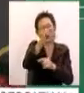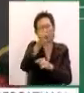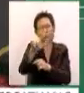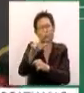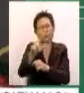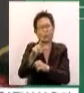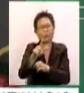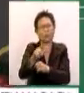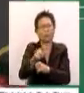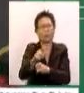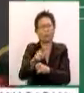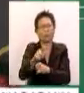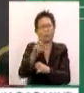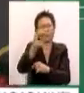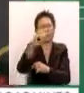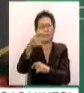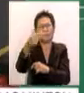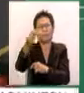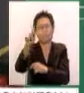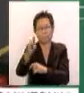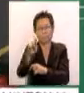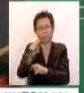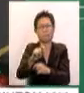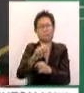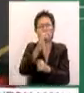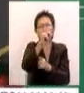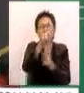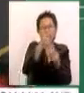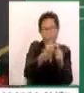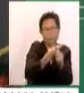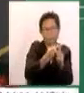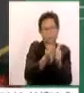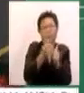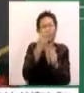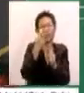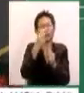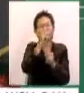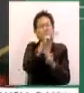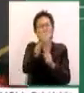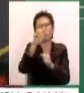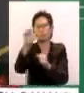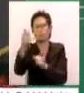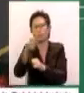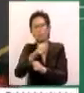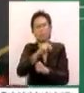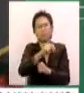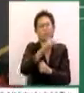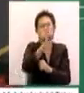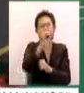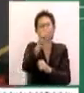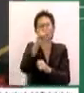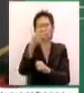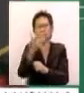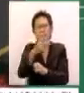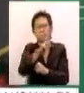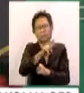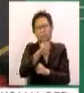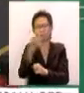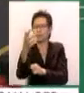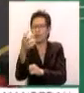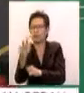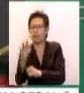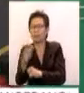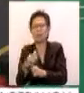Saab dan Megat Koyum Megat Yunus pada set pertama dengan mata 21-10 dan set ketiga